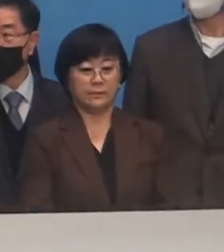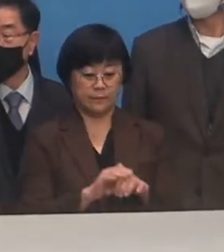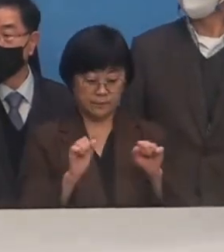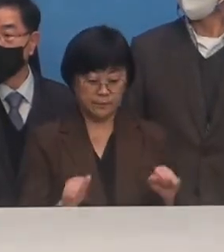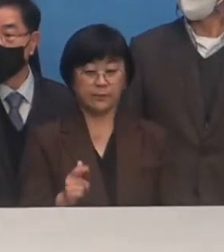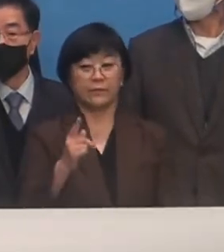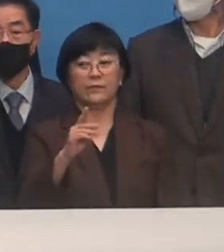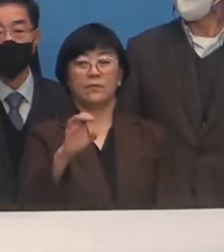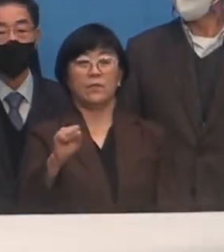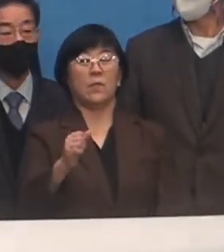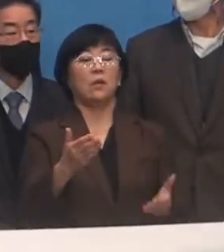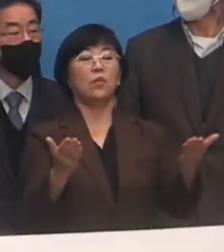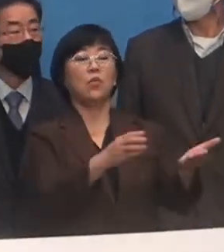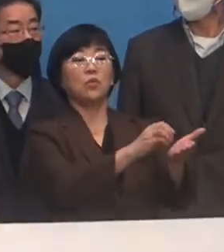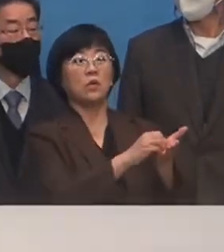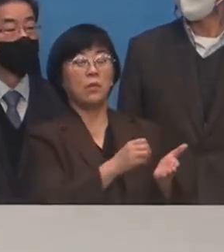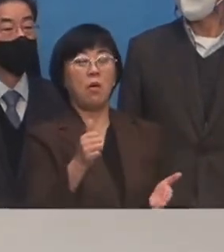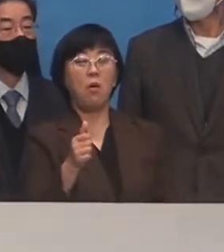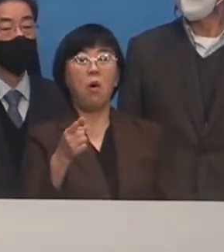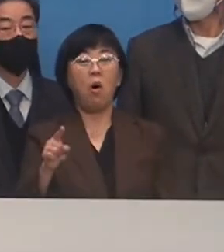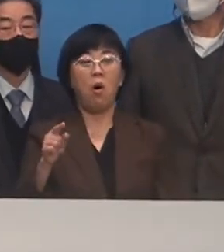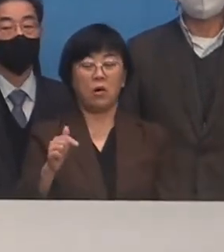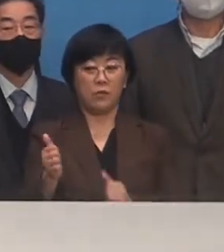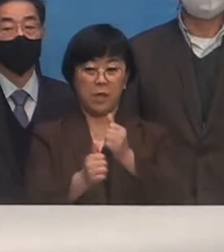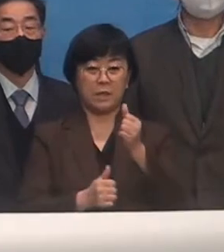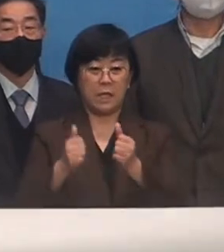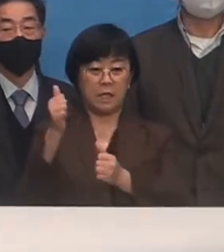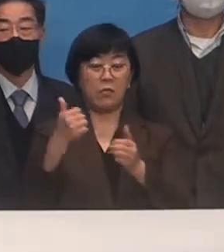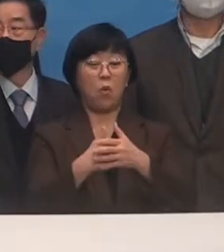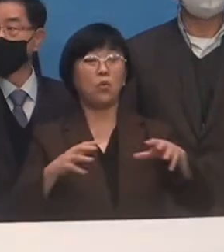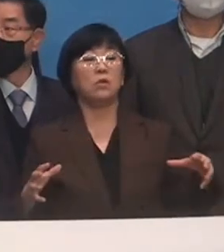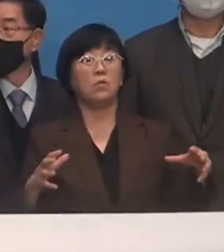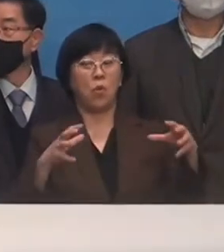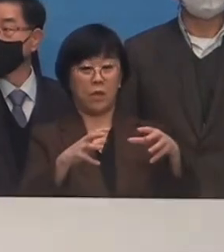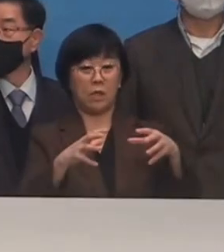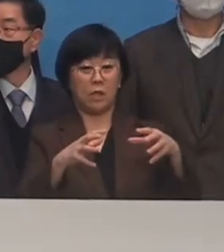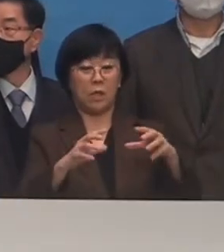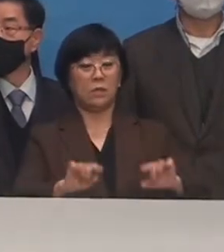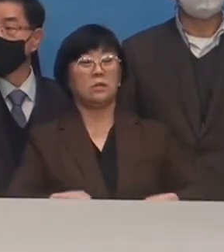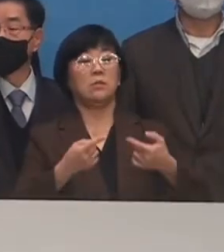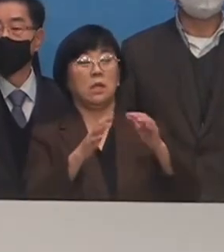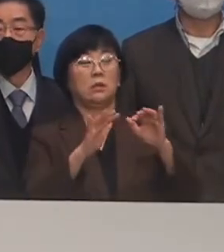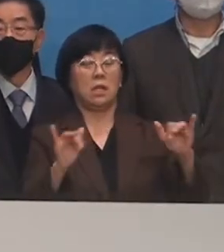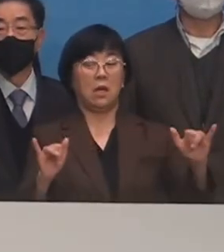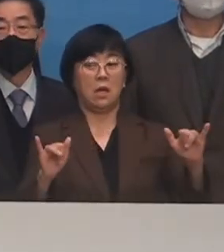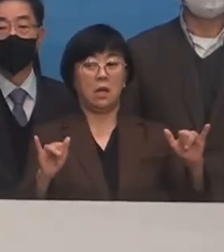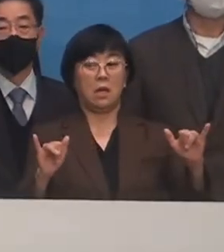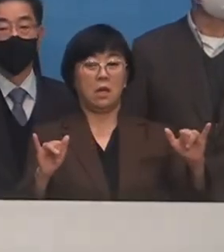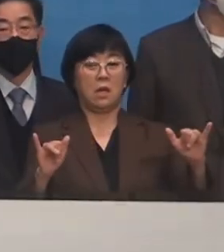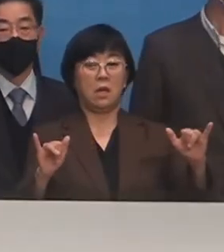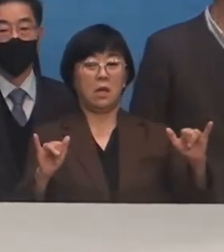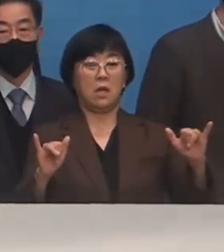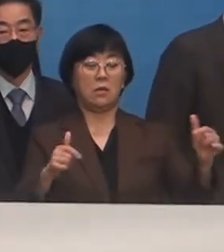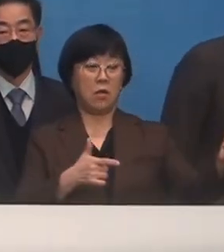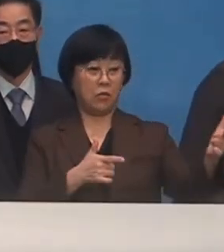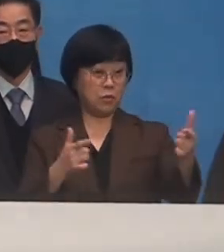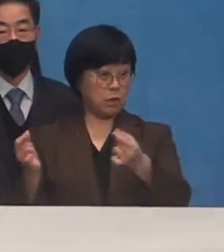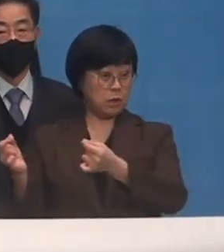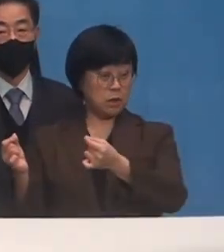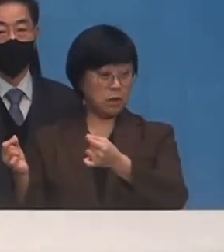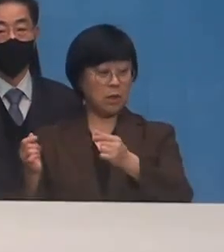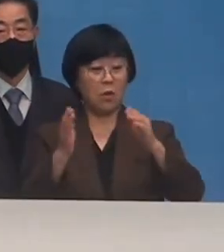안녕하십니까. KBS 노동조합의 허성권 위원장입니다. 오늘 모인 이 참석자들께서는 거의